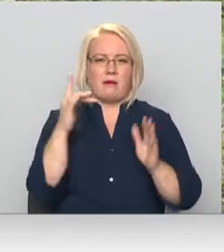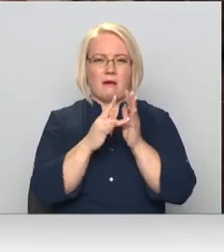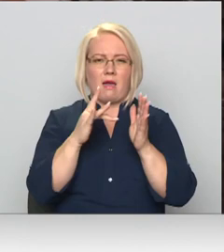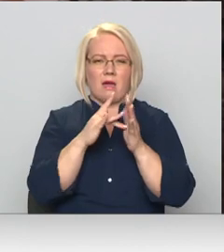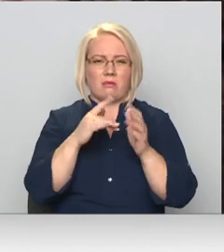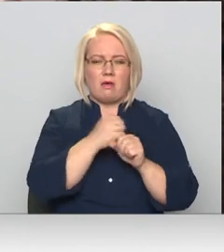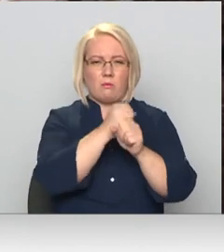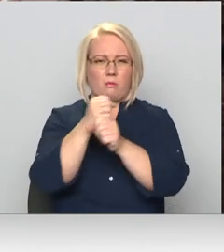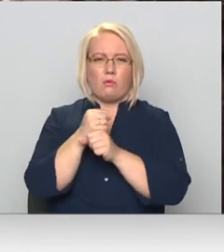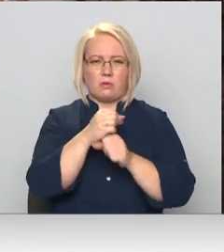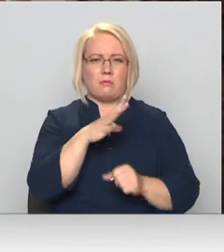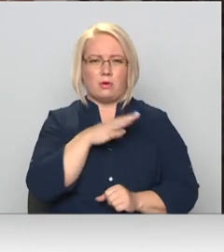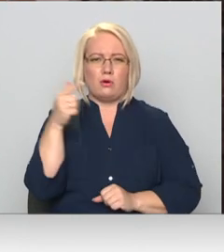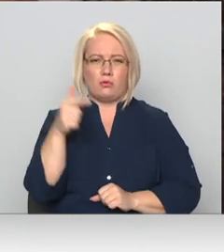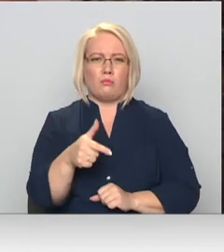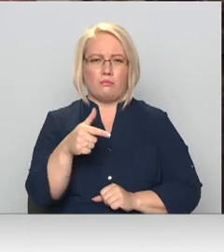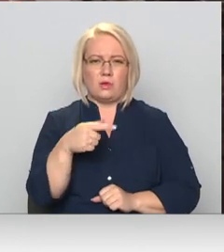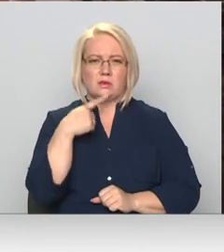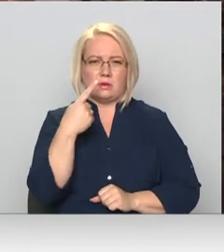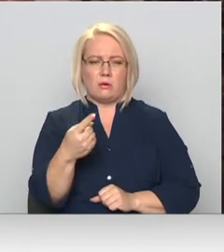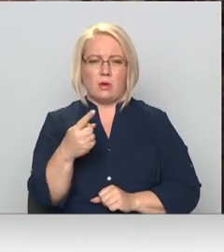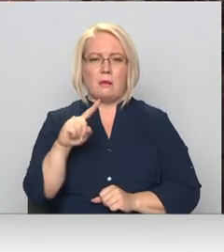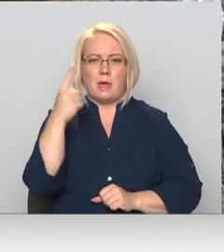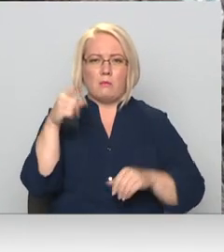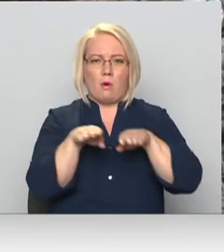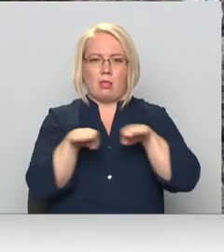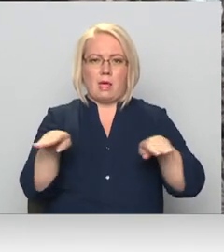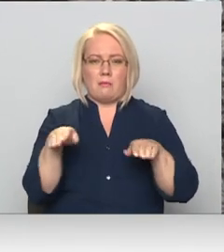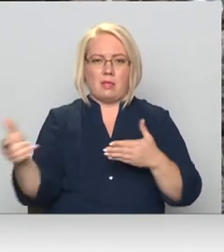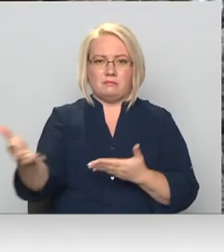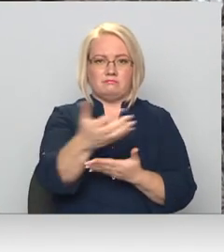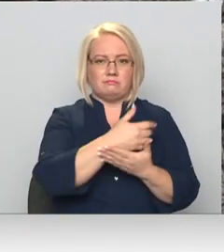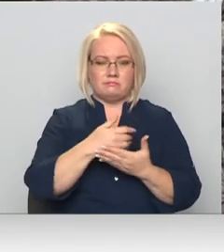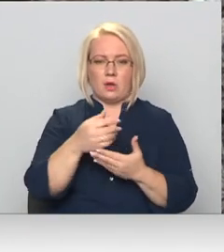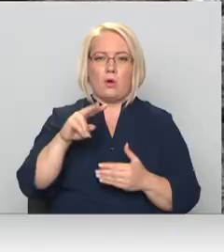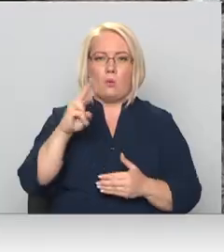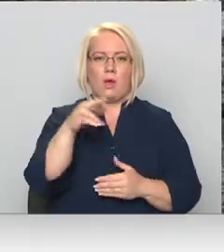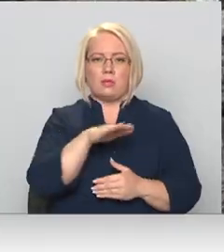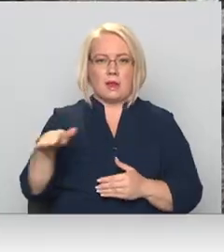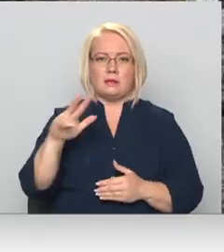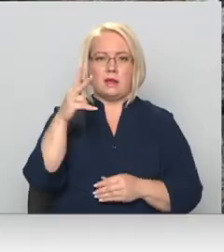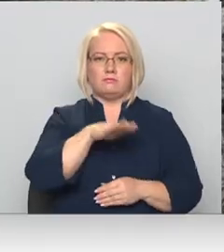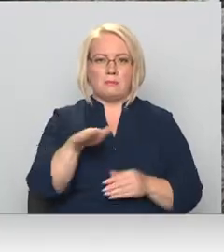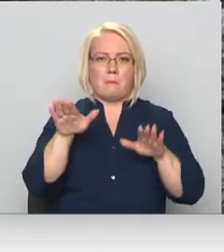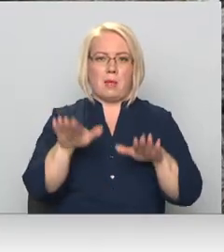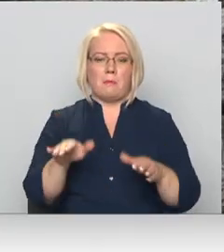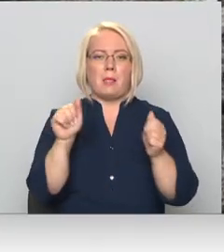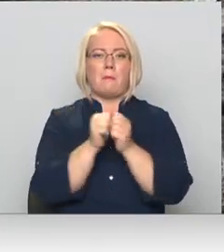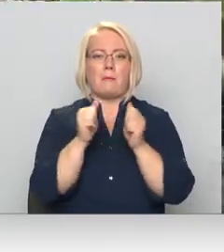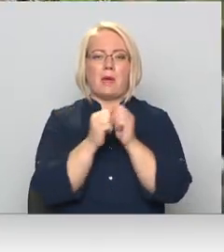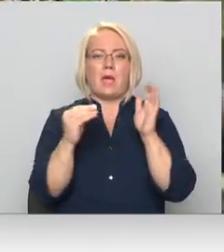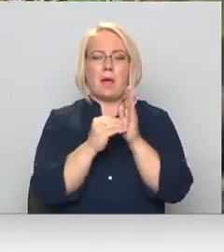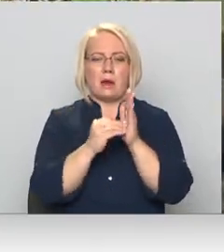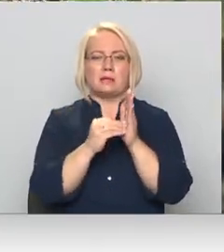putra tur bija, rupi runājot. Ja? Pirmo slāni ir noņēmuši nost, otrais, trešais slānis arī paliek, bet papīros bija ierakstīts,